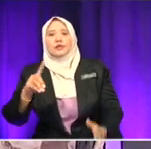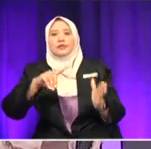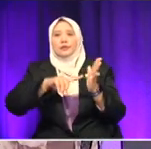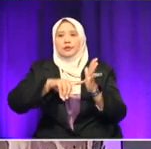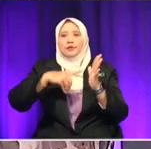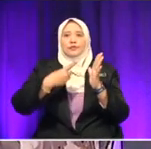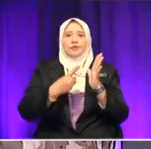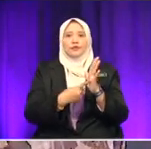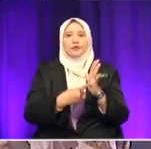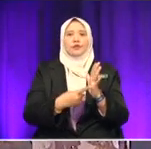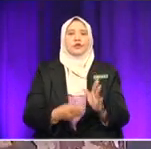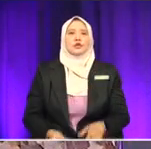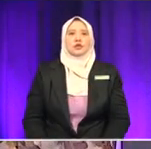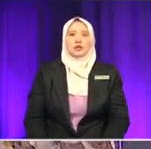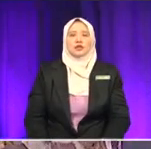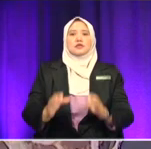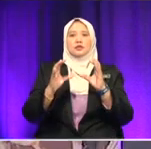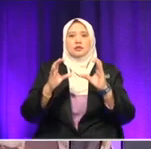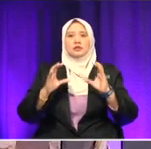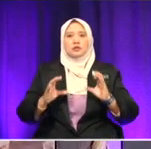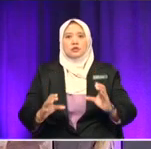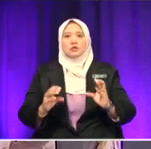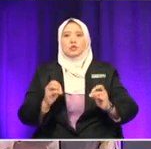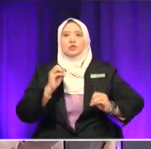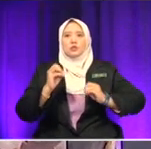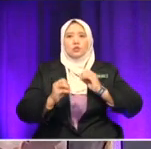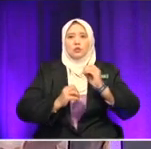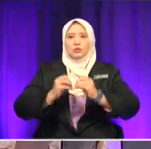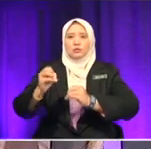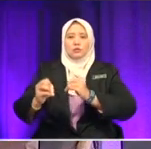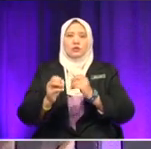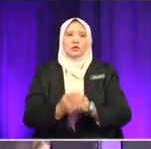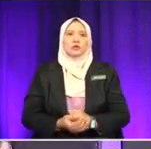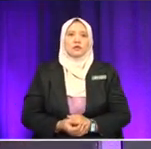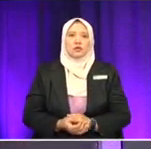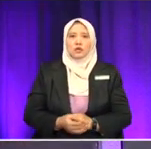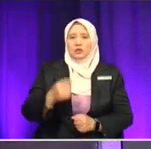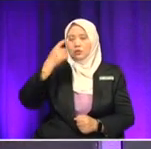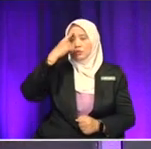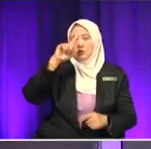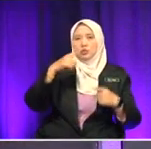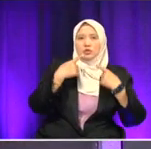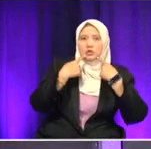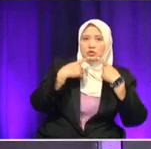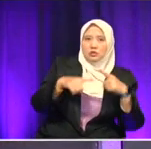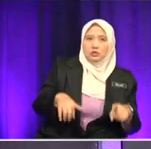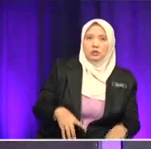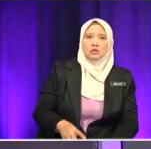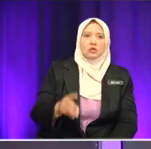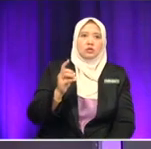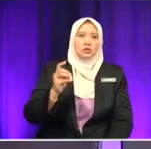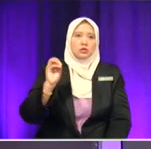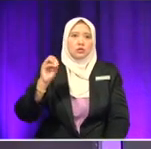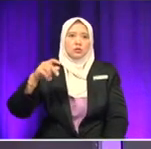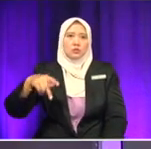ni dah. Takutnya. Jangan takut. Cikgu ada tips nak share. Okey. Untuk menjawab definisi secara operasi,